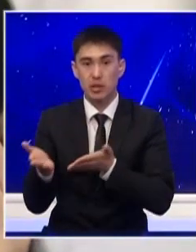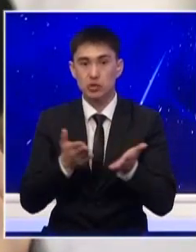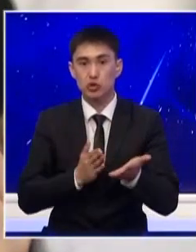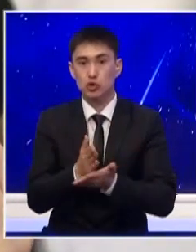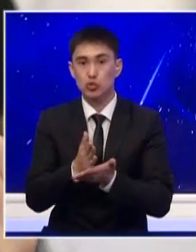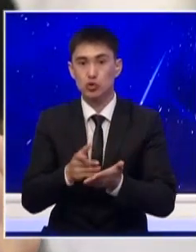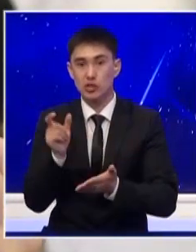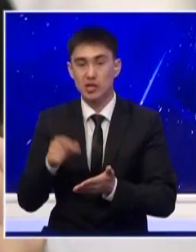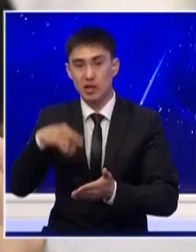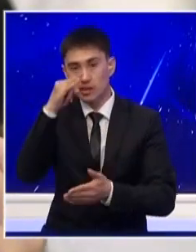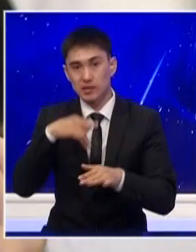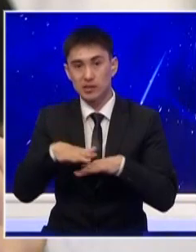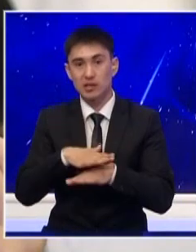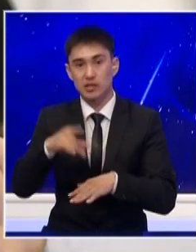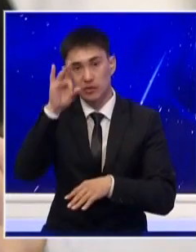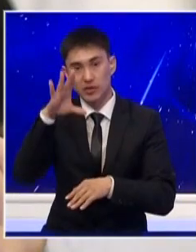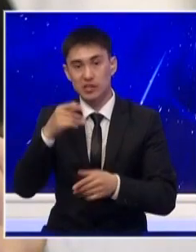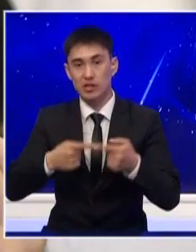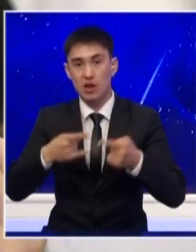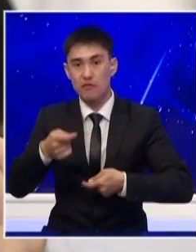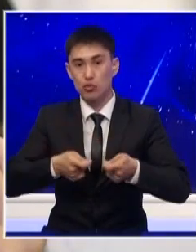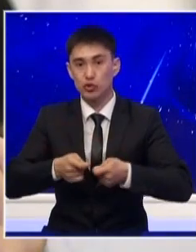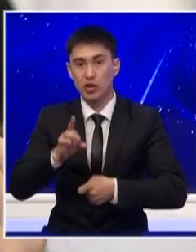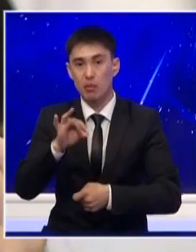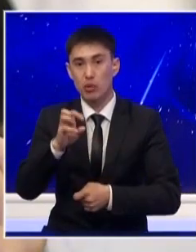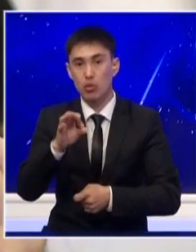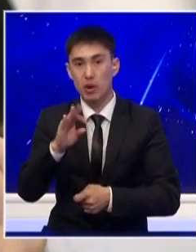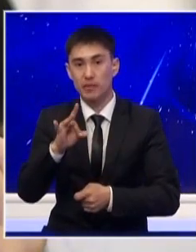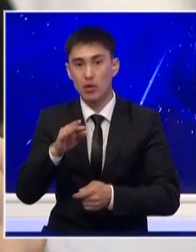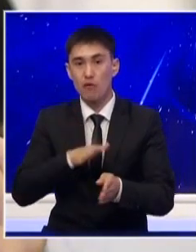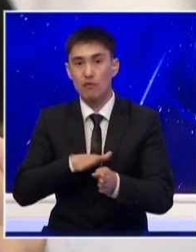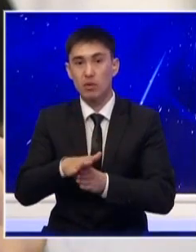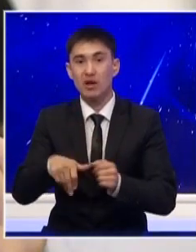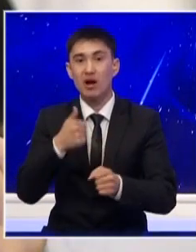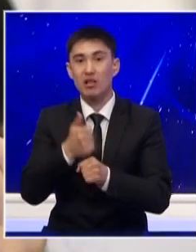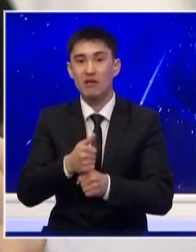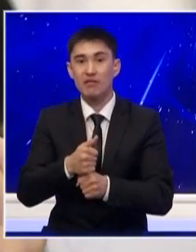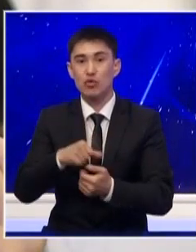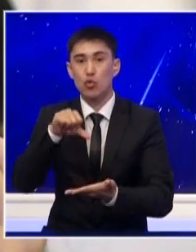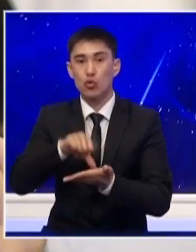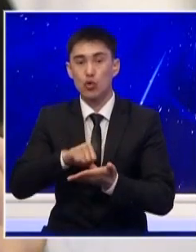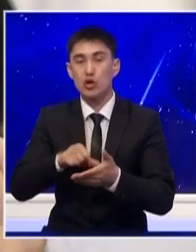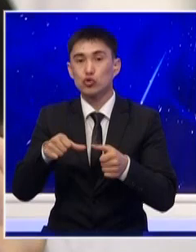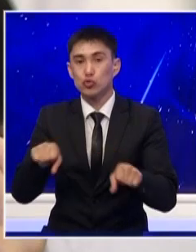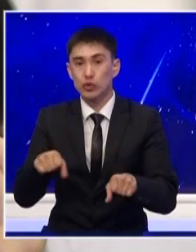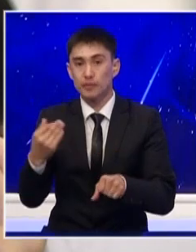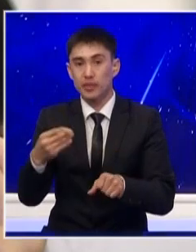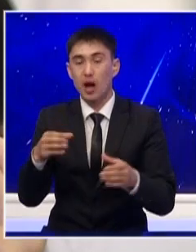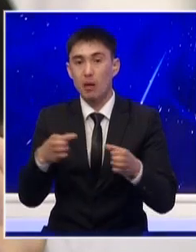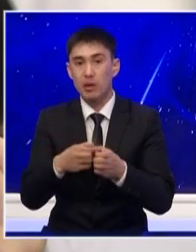приглашен заслуженный деятель Казахстана, известный телеведущий Рахман Умар. Он выполнял роль главного члена жюри.